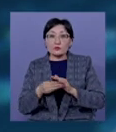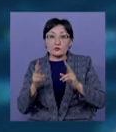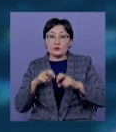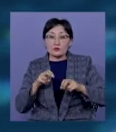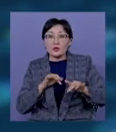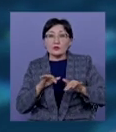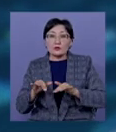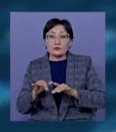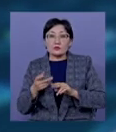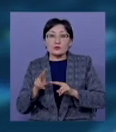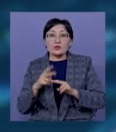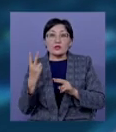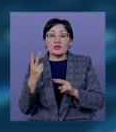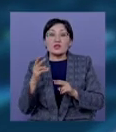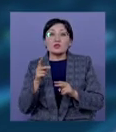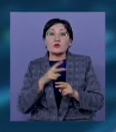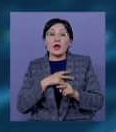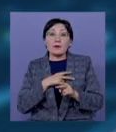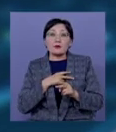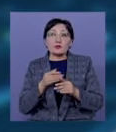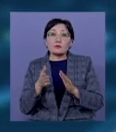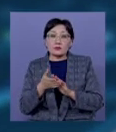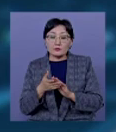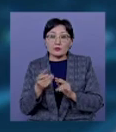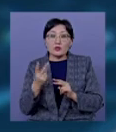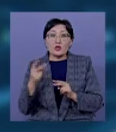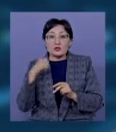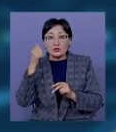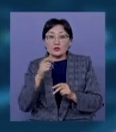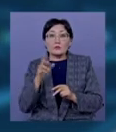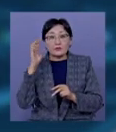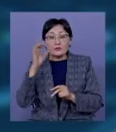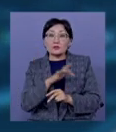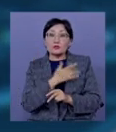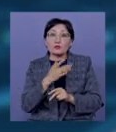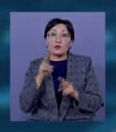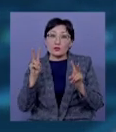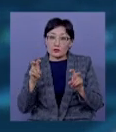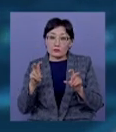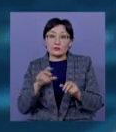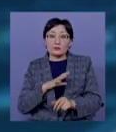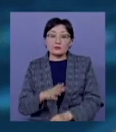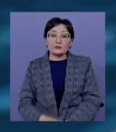тергеген прокурор екінші дәрежелі айбын медалімен марапатталып, жылдың мемлекеттік қызметшісі де аталған еді.